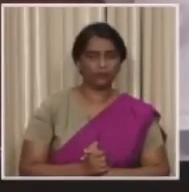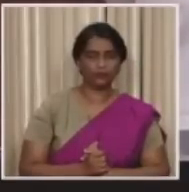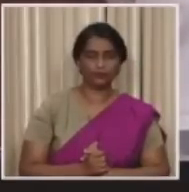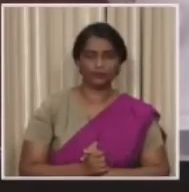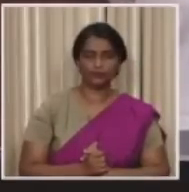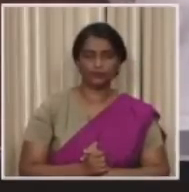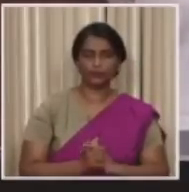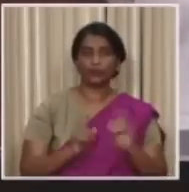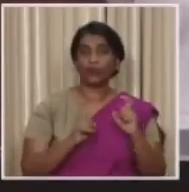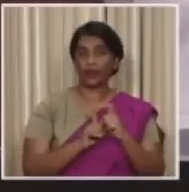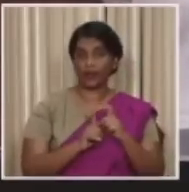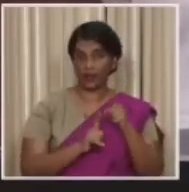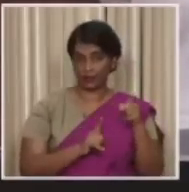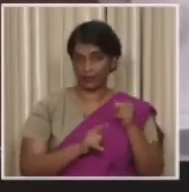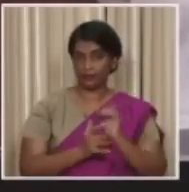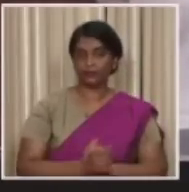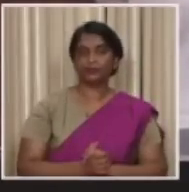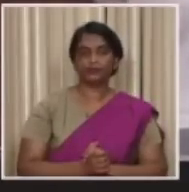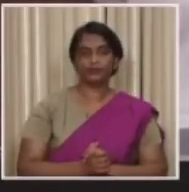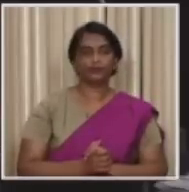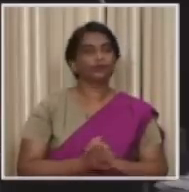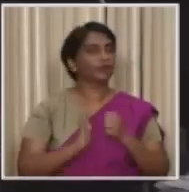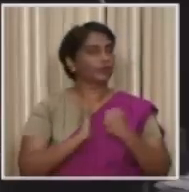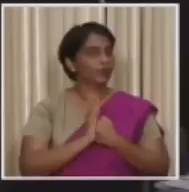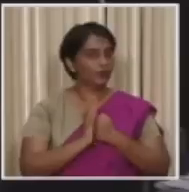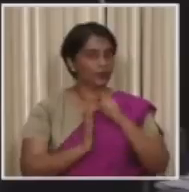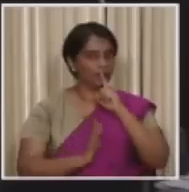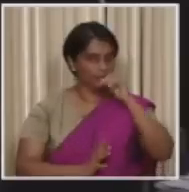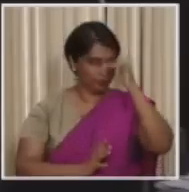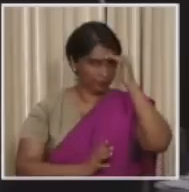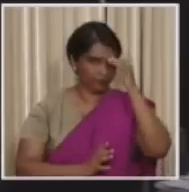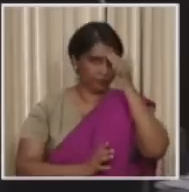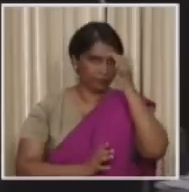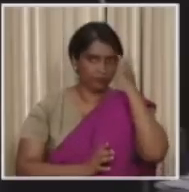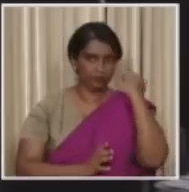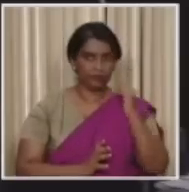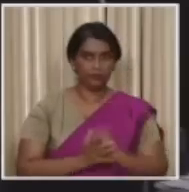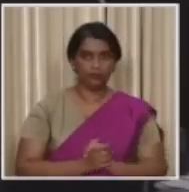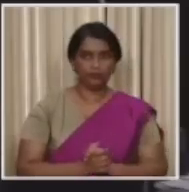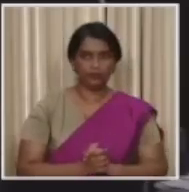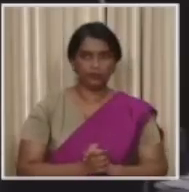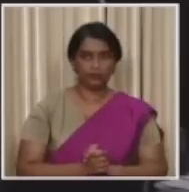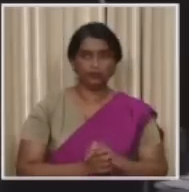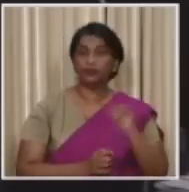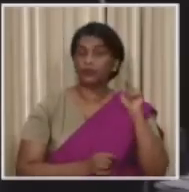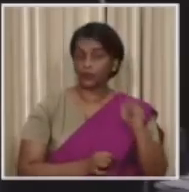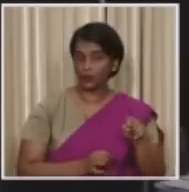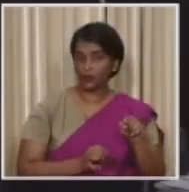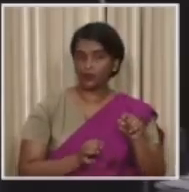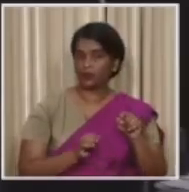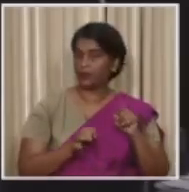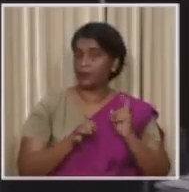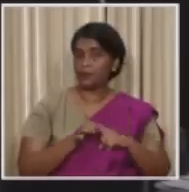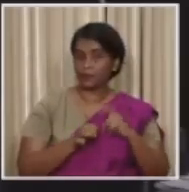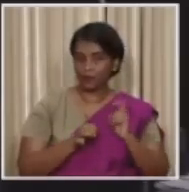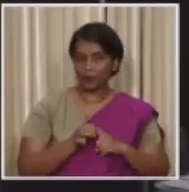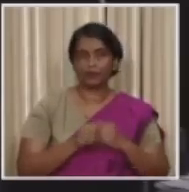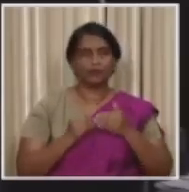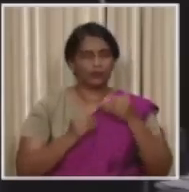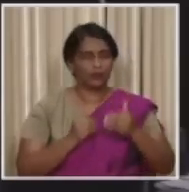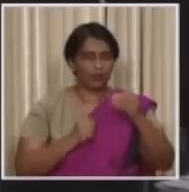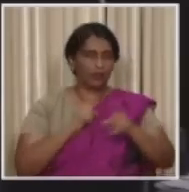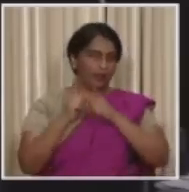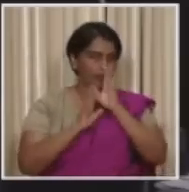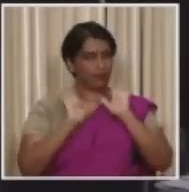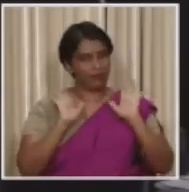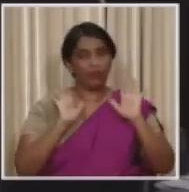dilan garu kathanayaka thumani dan me prashnaya me me digerama katha karanna one ne